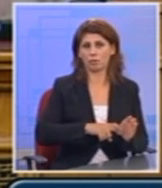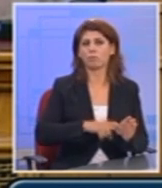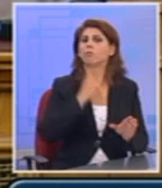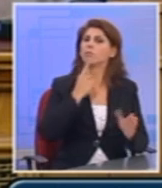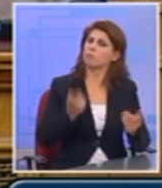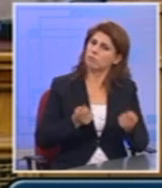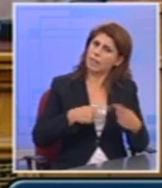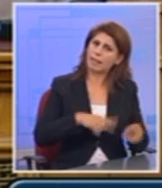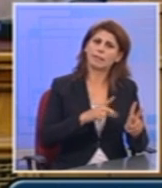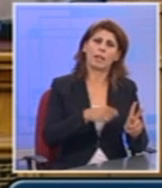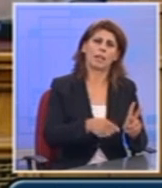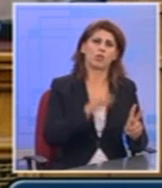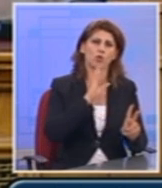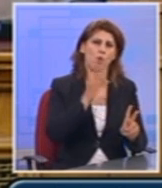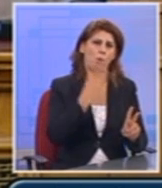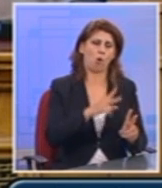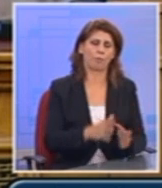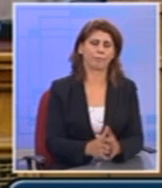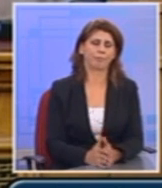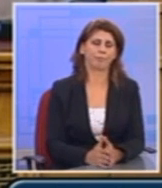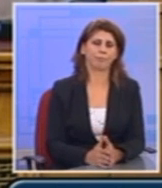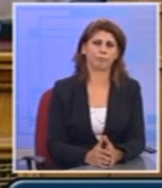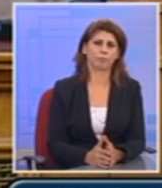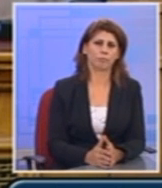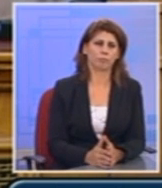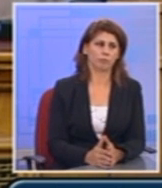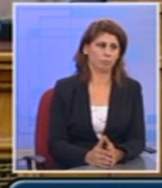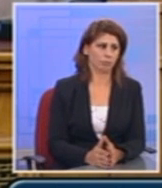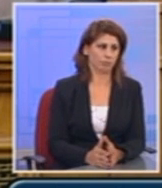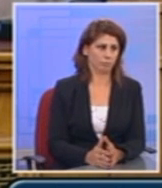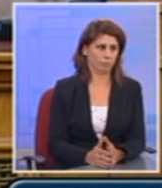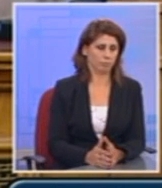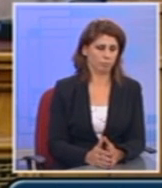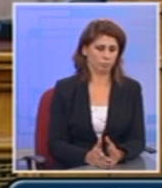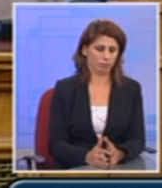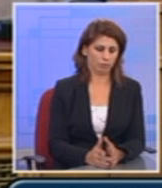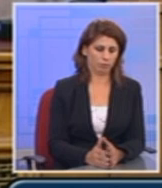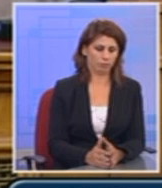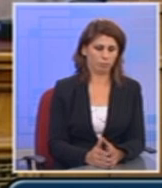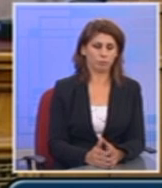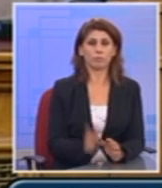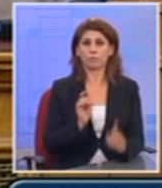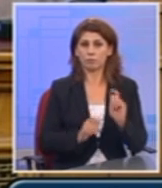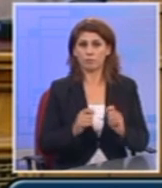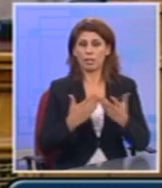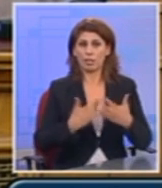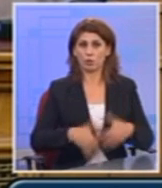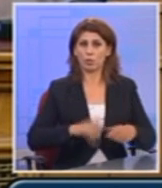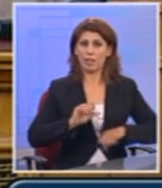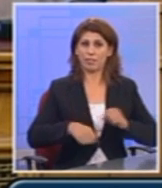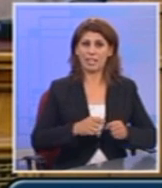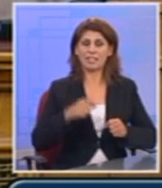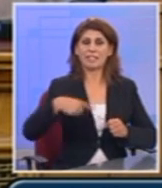επιτελέσει τον σκοπό της η σύσταση λειτουργία και δράση της στα υπδ